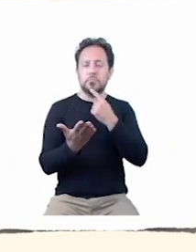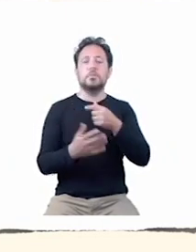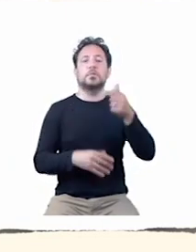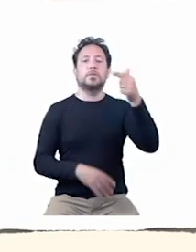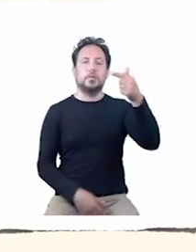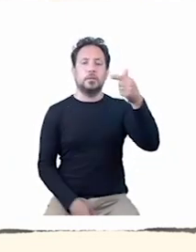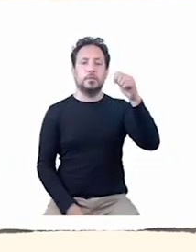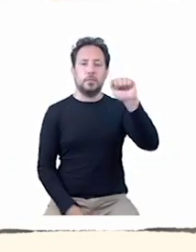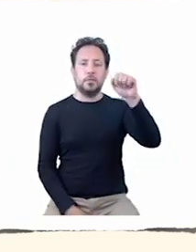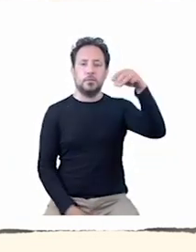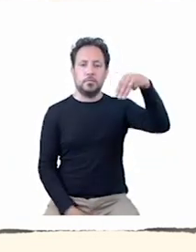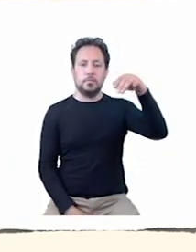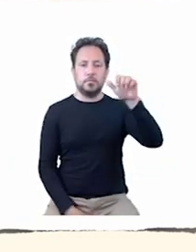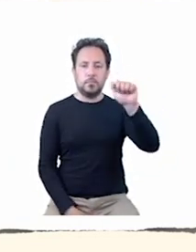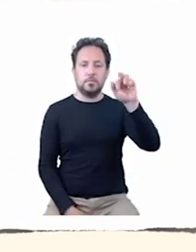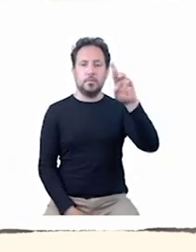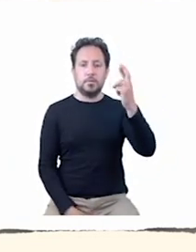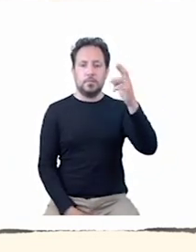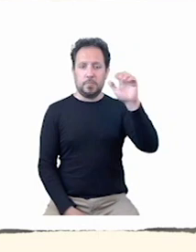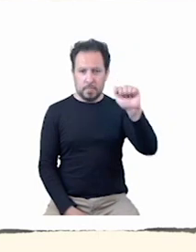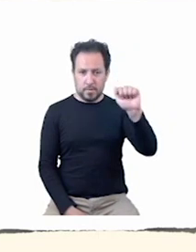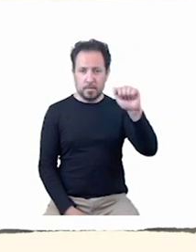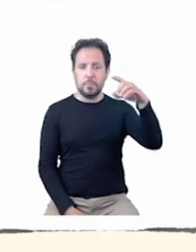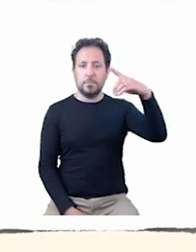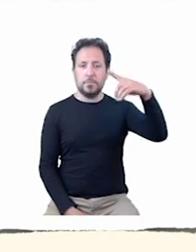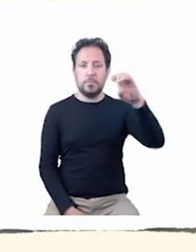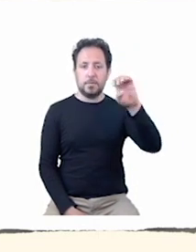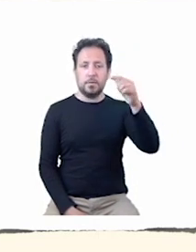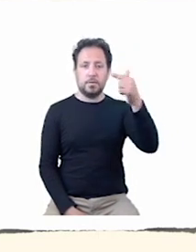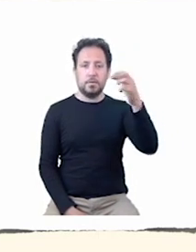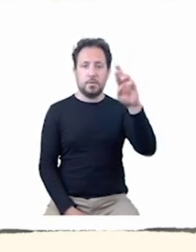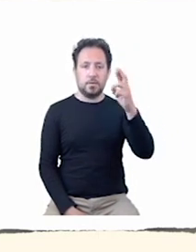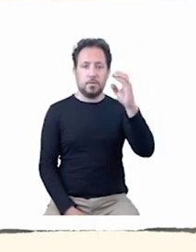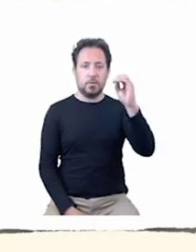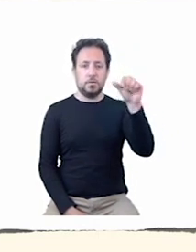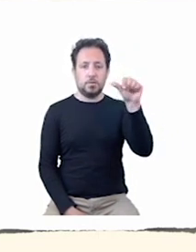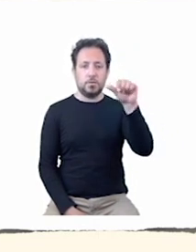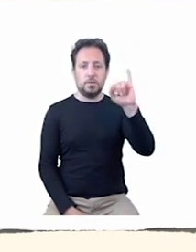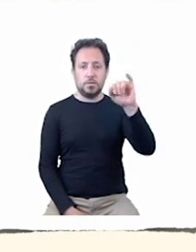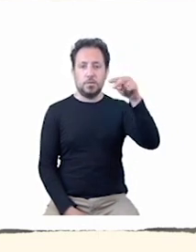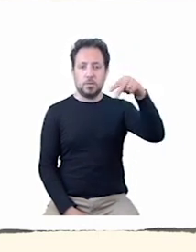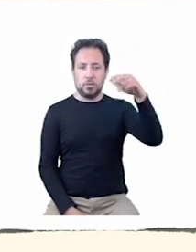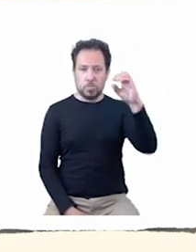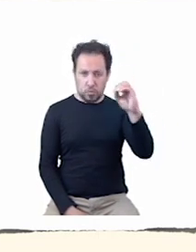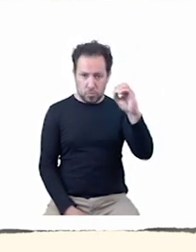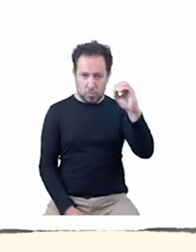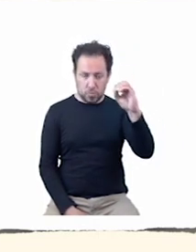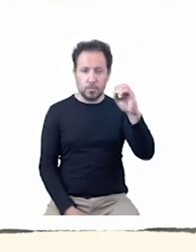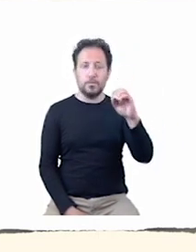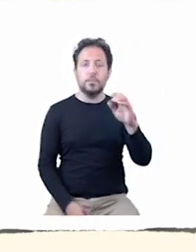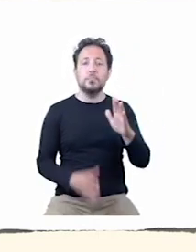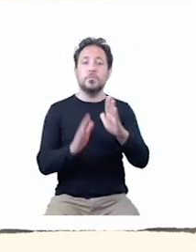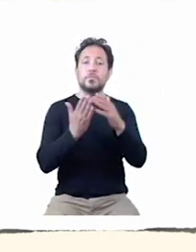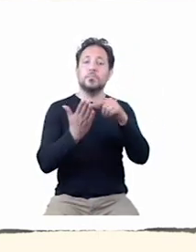pubblicato nel 2002 dalla Datton Children's Books di New York.